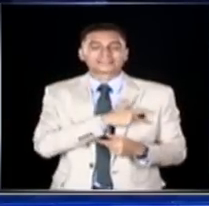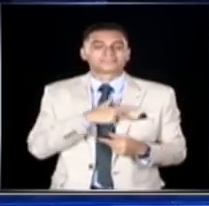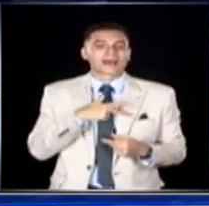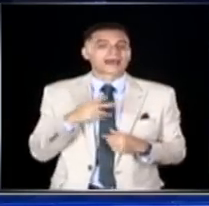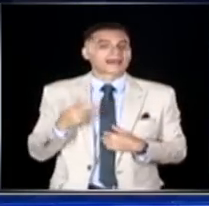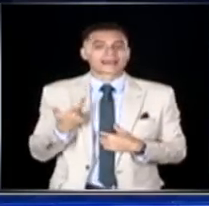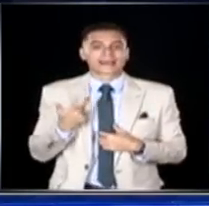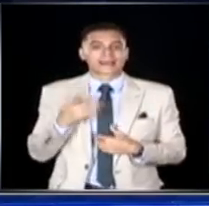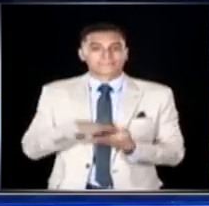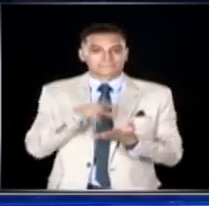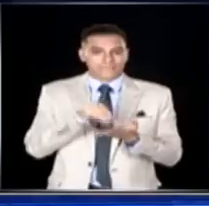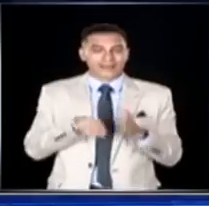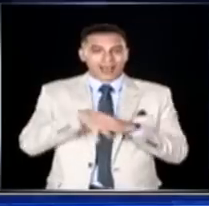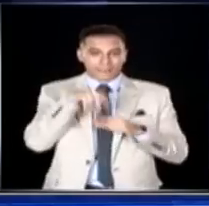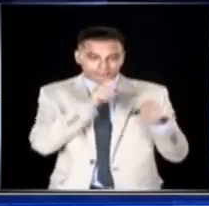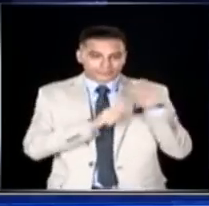بدأوا في صناعته